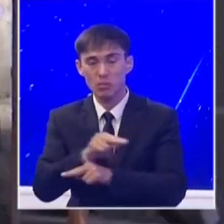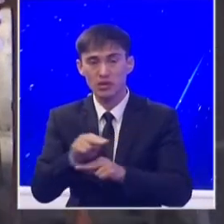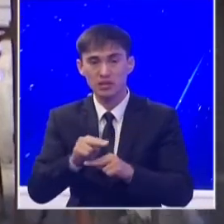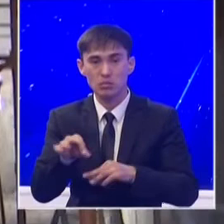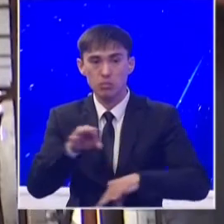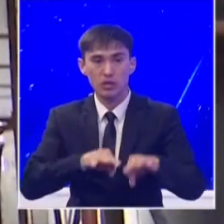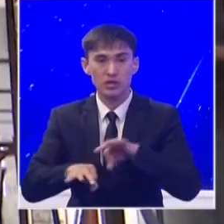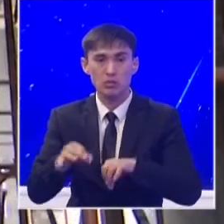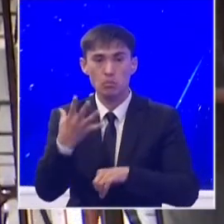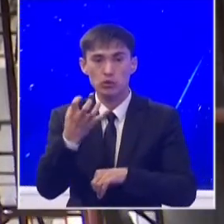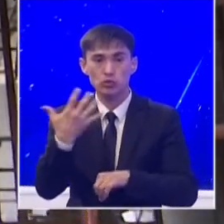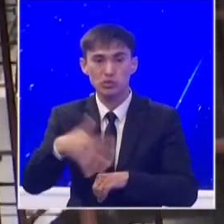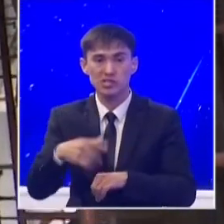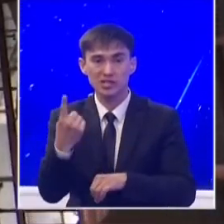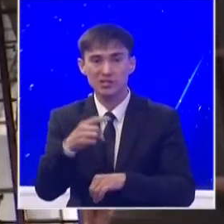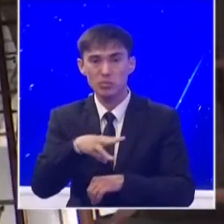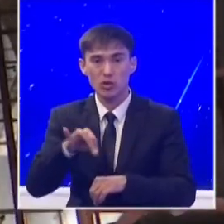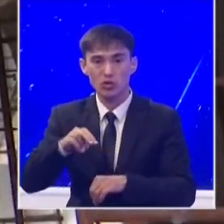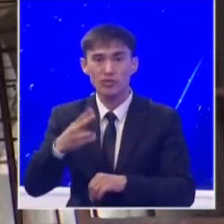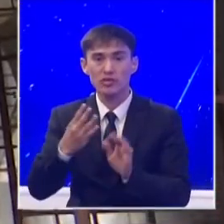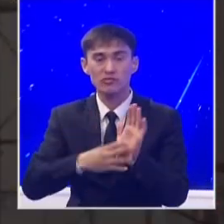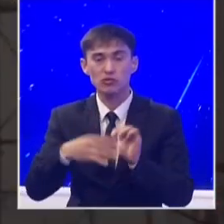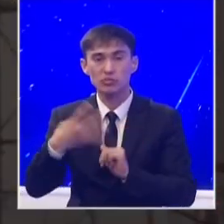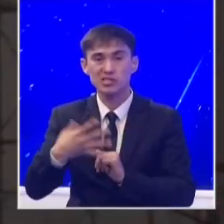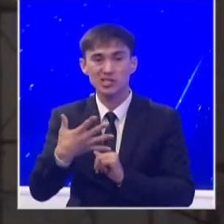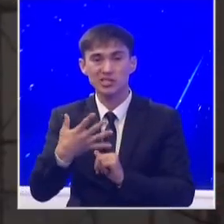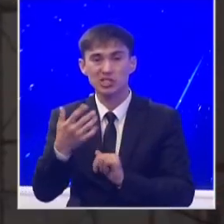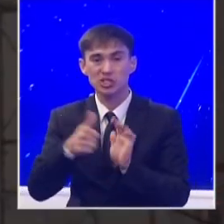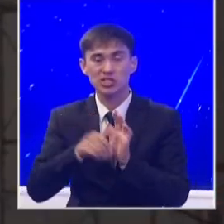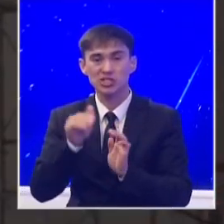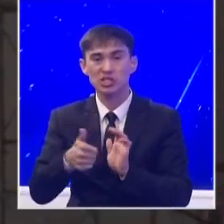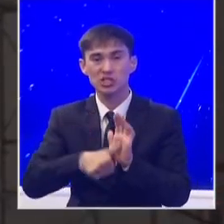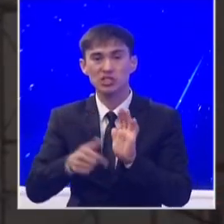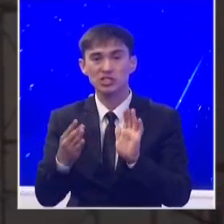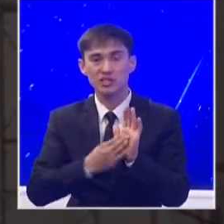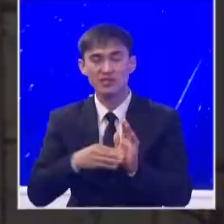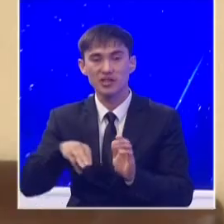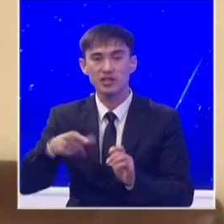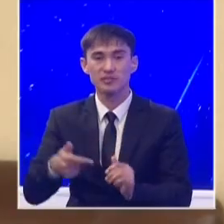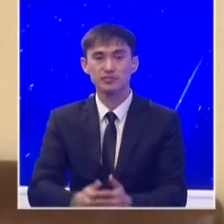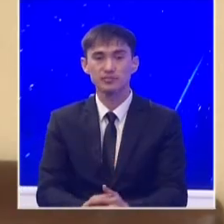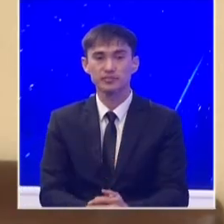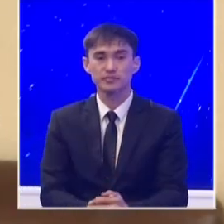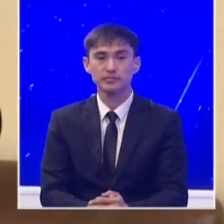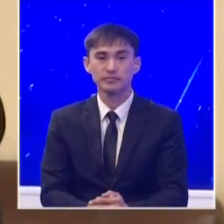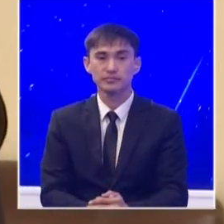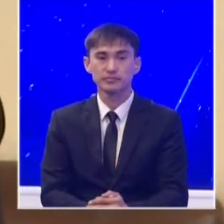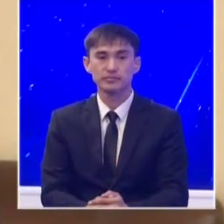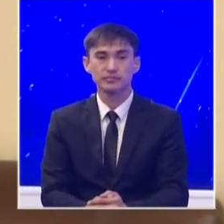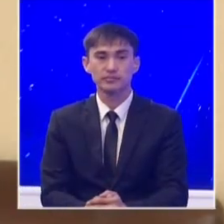составляет 550 1 миллион 956 1069 тенге ежели этих